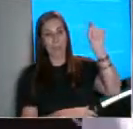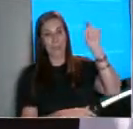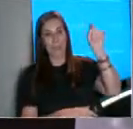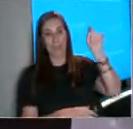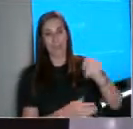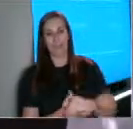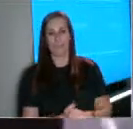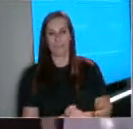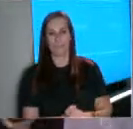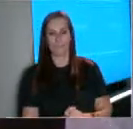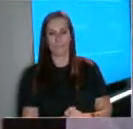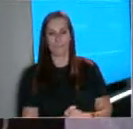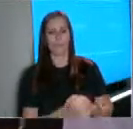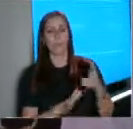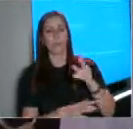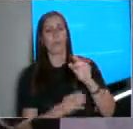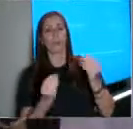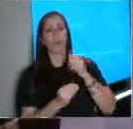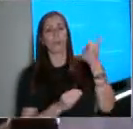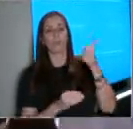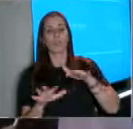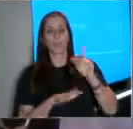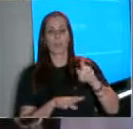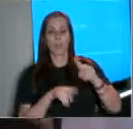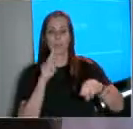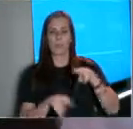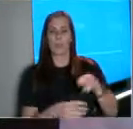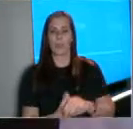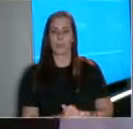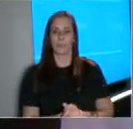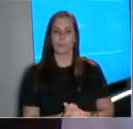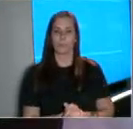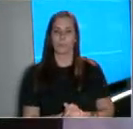אוקיי. מה הנושא הראשון שהממשלה צריכה לטפל בו לדעתך?